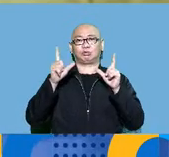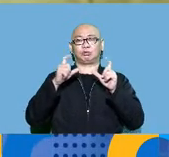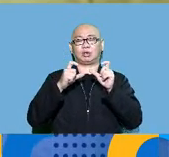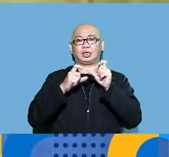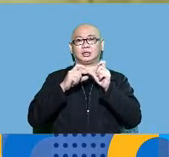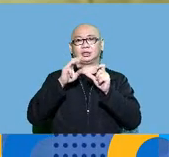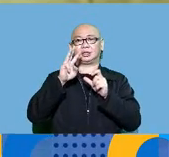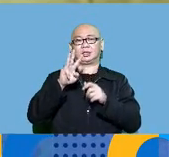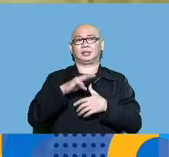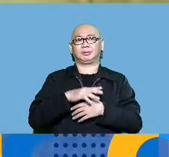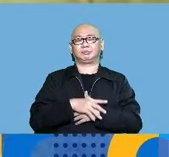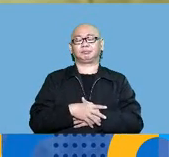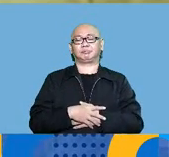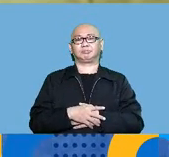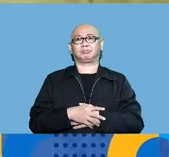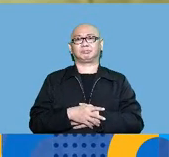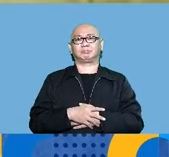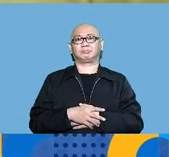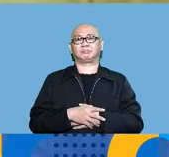S3.